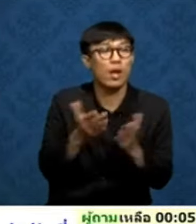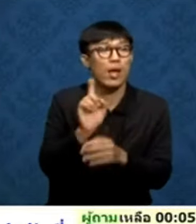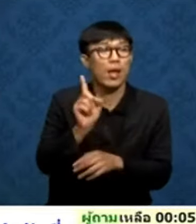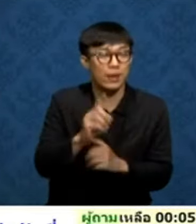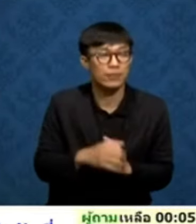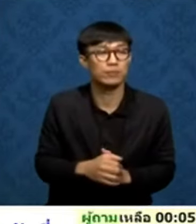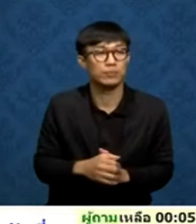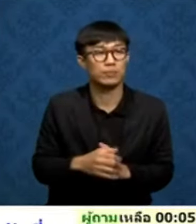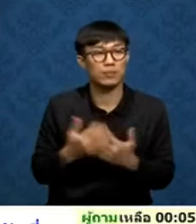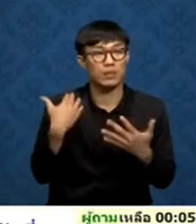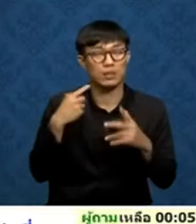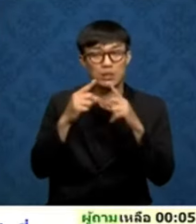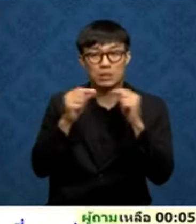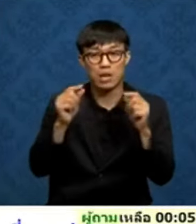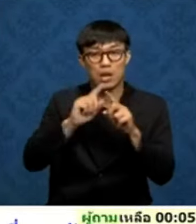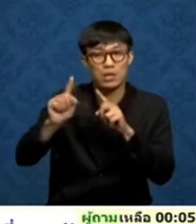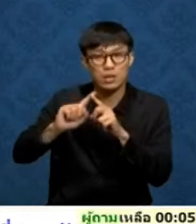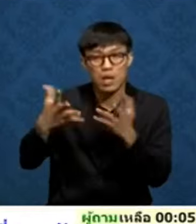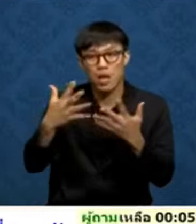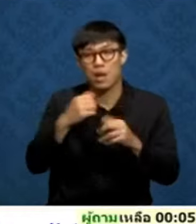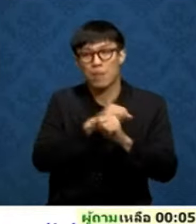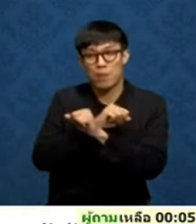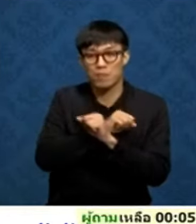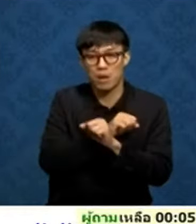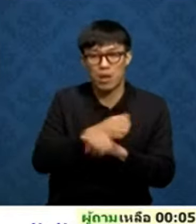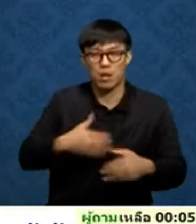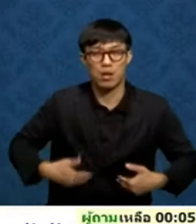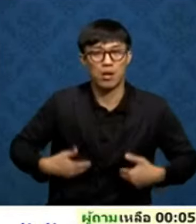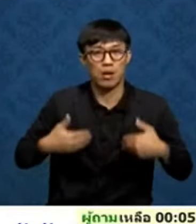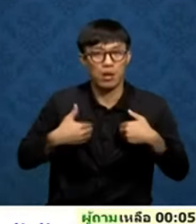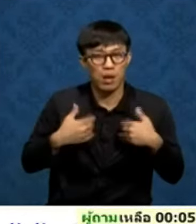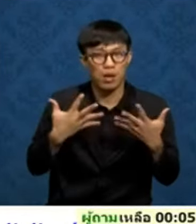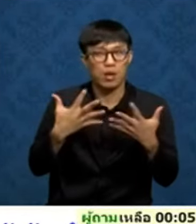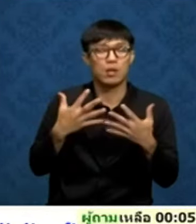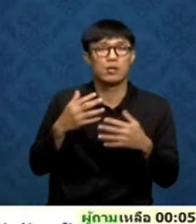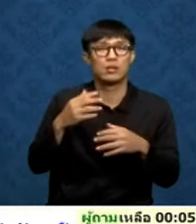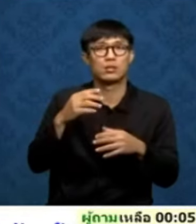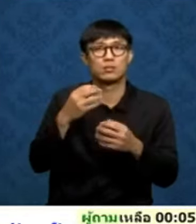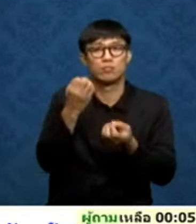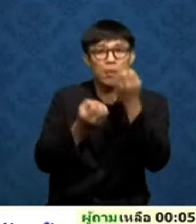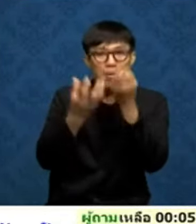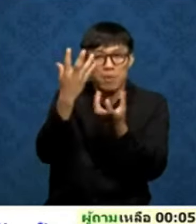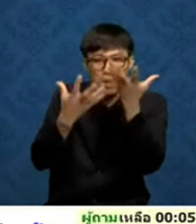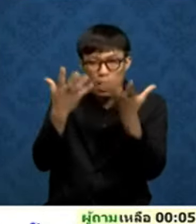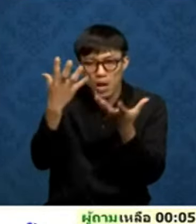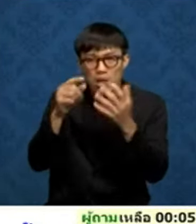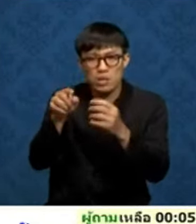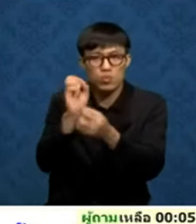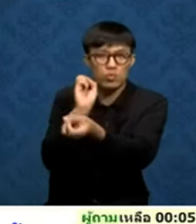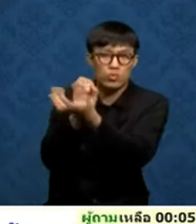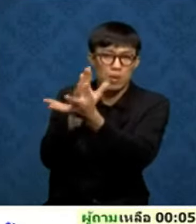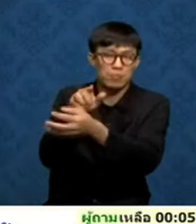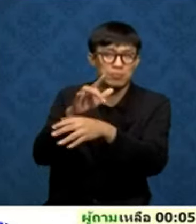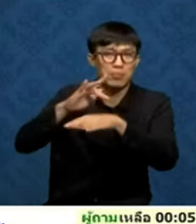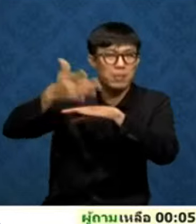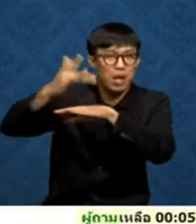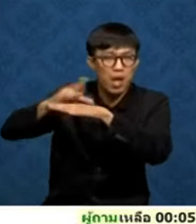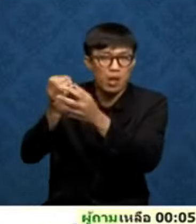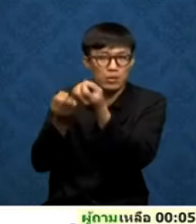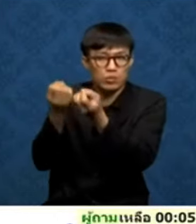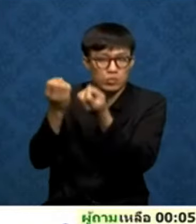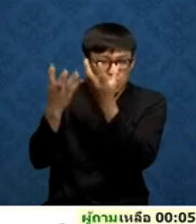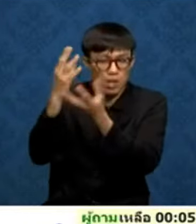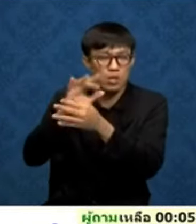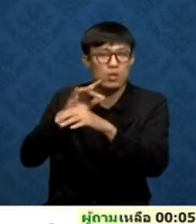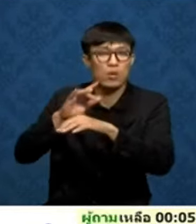างๆไม่ว่าจะเป็นเรื่องของความปลอดภัยเรื่องสิ่งแวดล้อมเนี่ยผมเข้าใจว่า เมื่อเป็นอย่างนี้นะครับผมเข้าใจว่าในแต่ละกระทรว